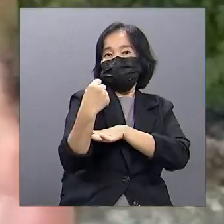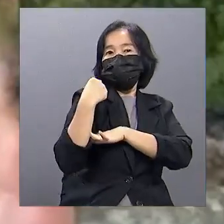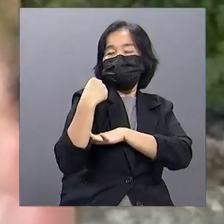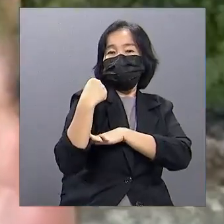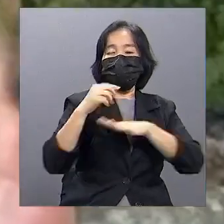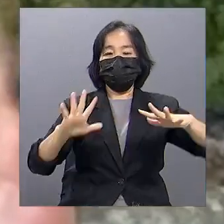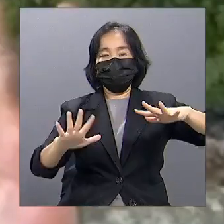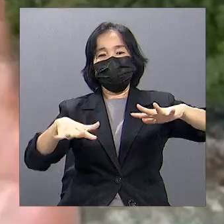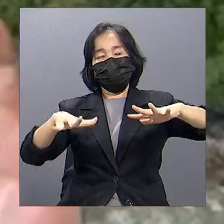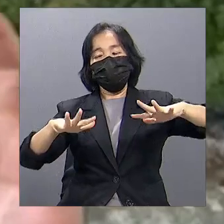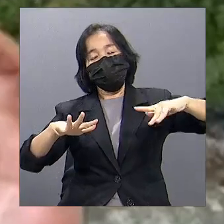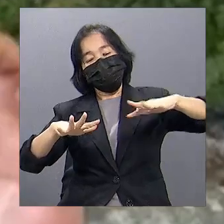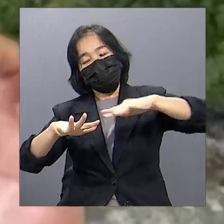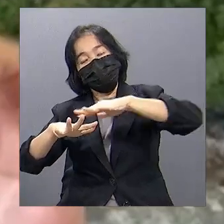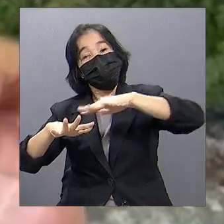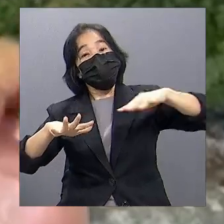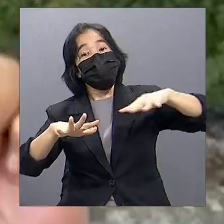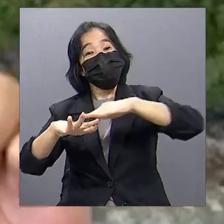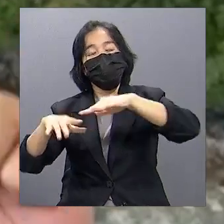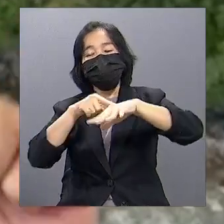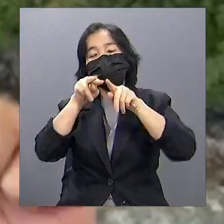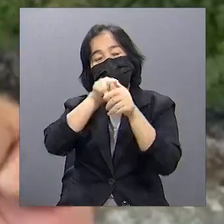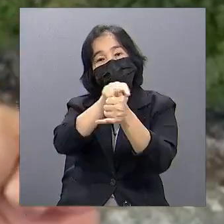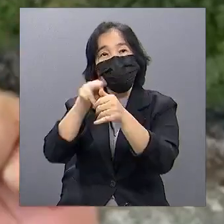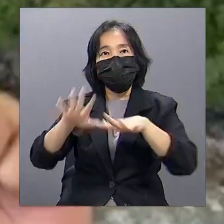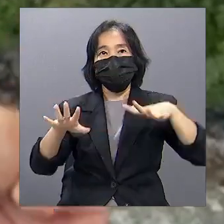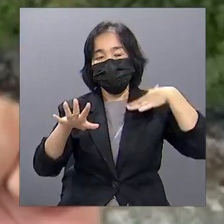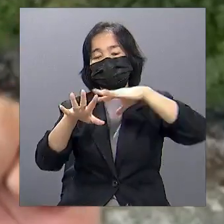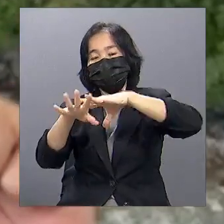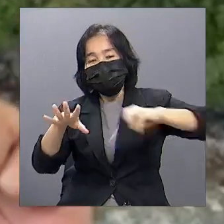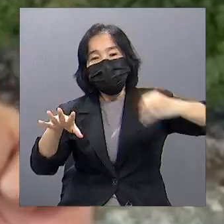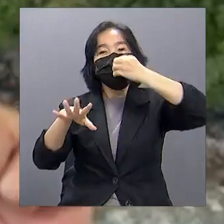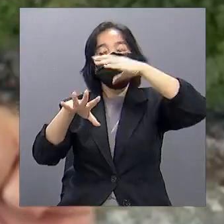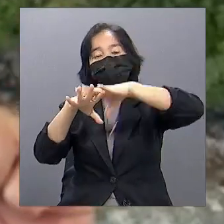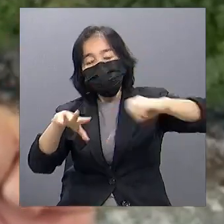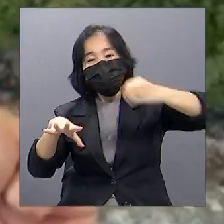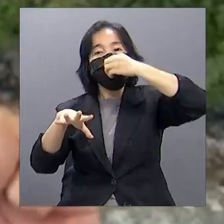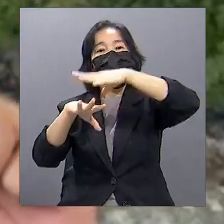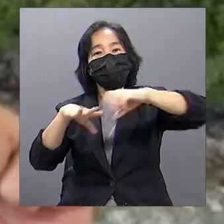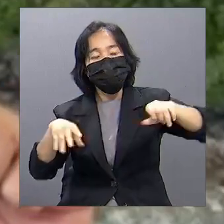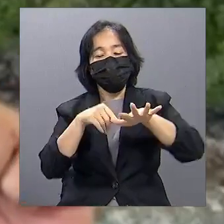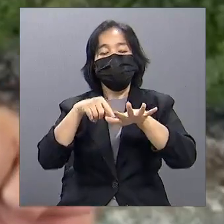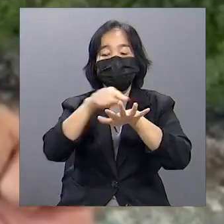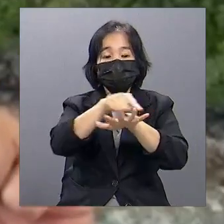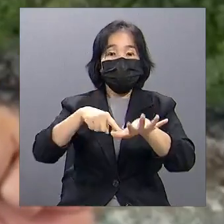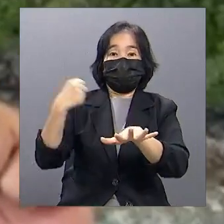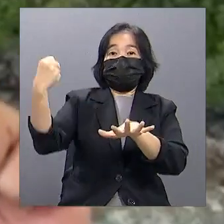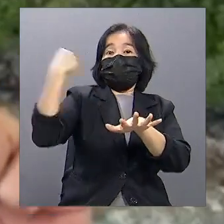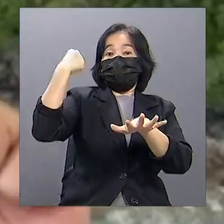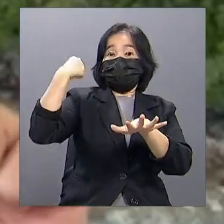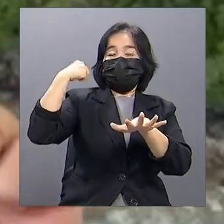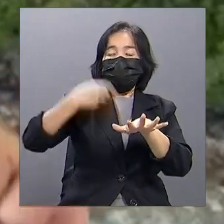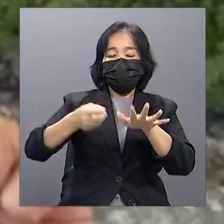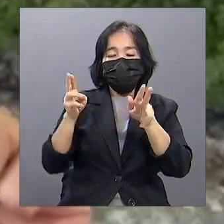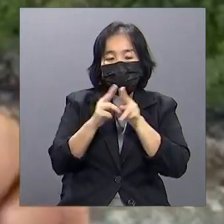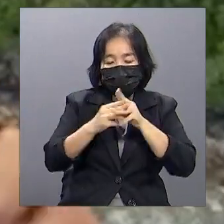ลามไล่ฉลามก็จะกินปลาอ่อนแอไปทีละตัวจนหมดนะครับเหลือแต่ปลาแข็งแรงที่จะออกลูกออกหลานสืบพัน